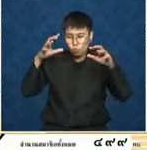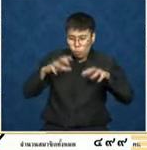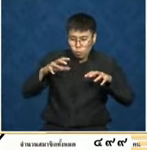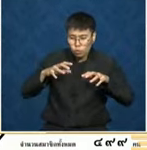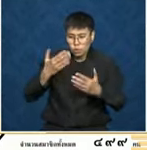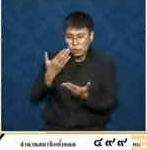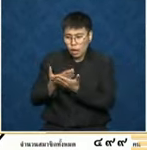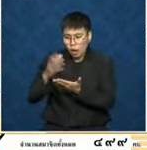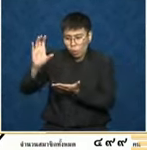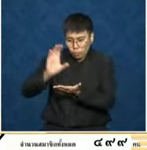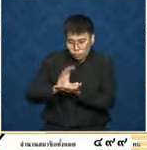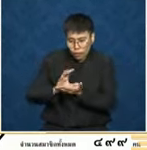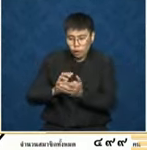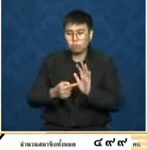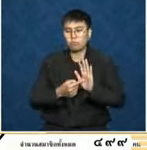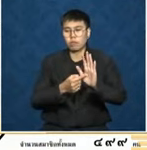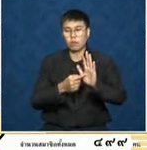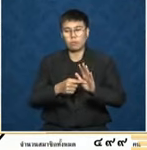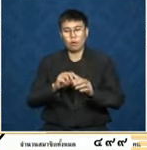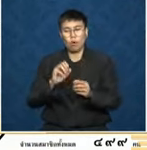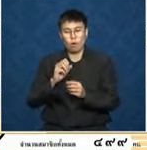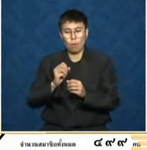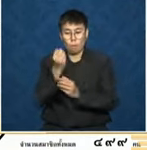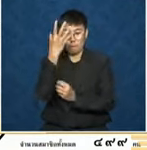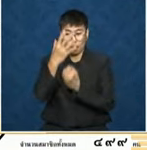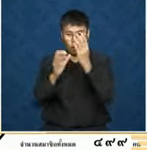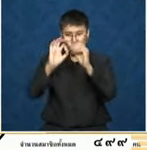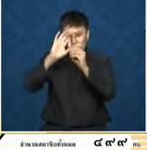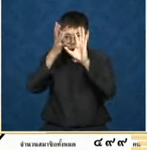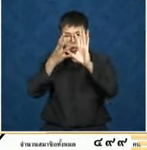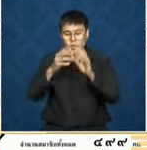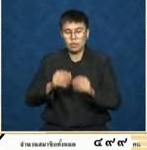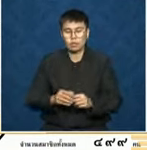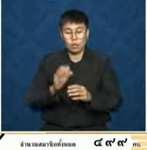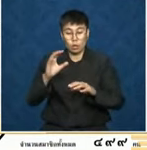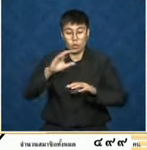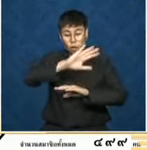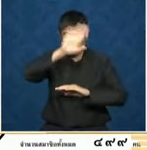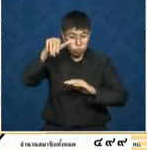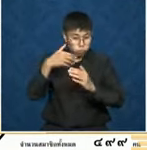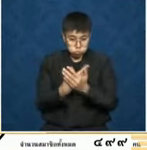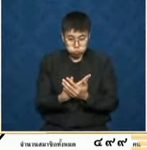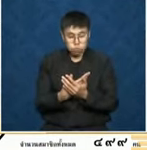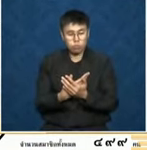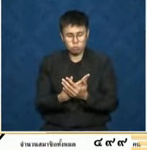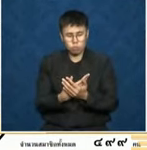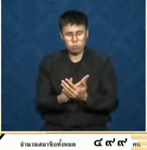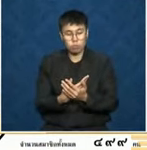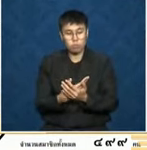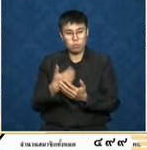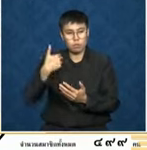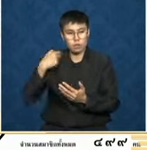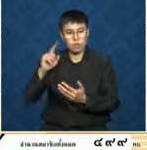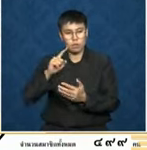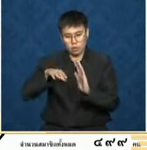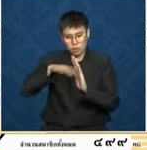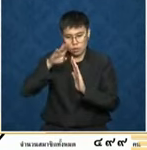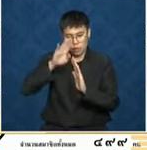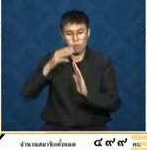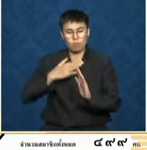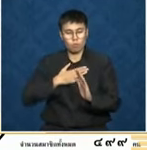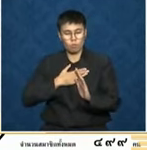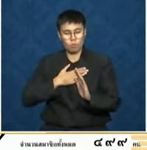ครับอย่างกรณีไฟป่าหมอกควันและกรณีการพัฒนาโครงสร้างพื้นฐานทุกประเภทนะครับในภาคเหนือที่ผมสัม